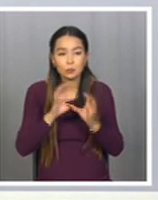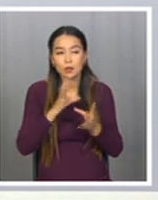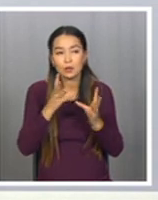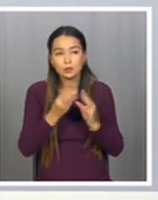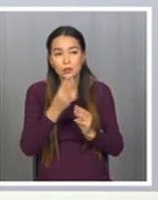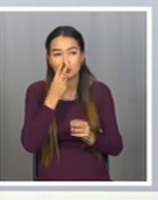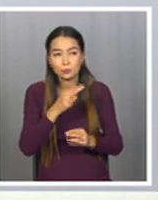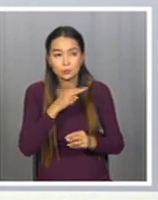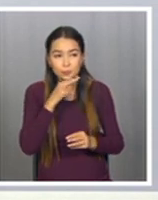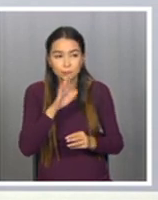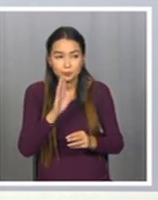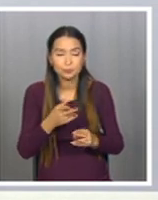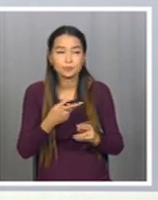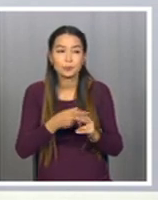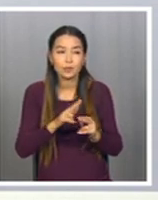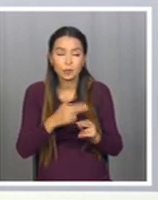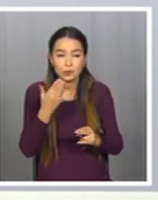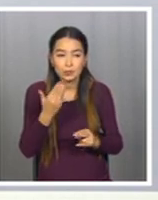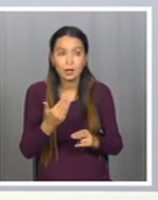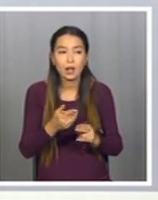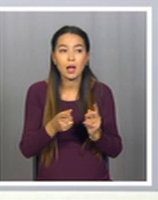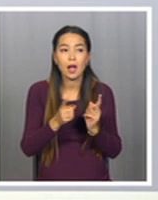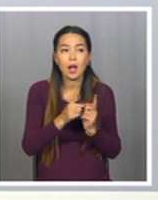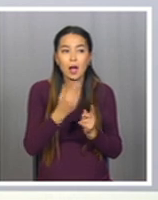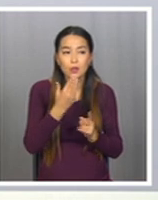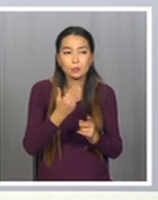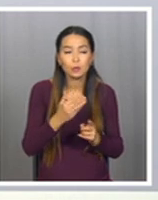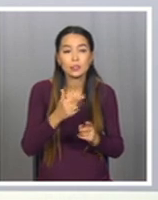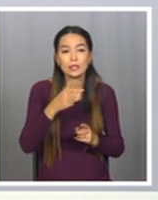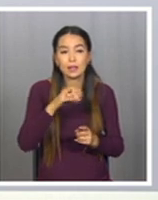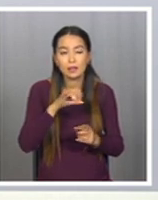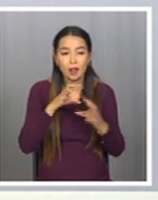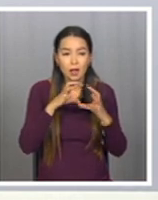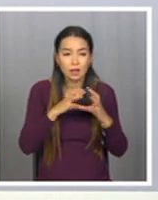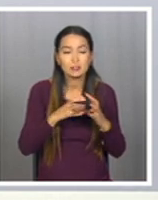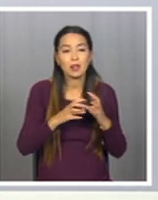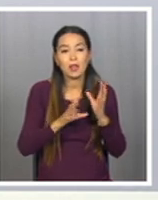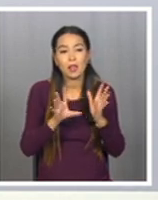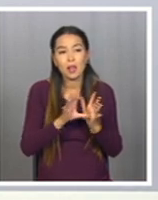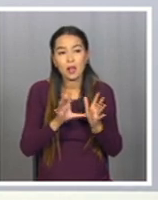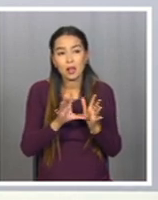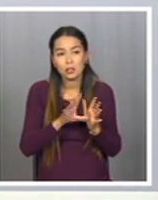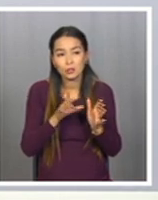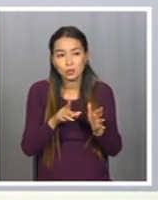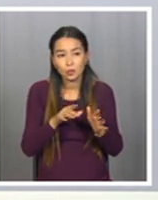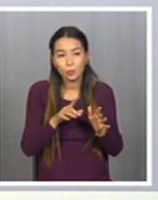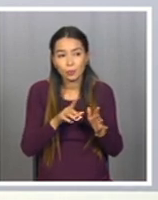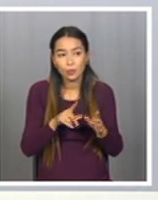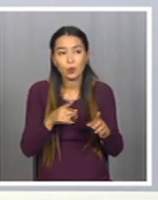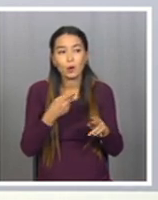тең. Сондықтан да айнымалы тоқ генераторы өндіретін электр қозғаушы күш мына